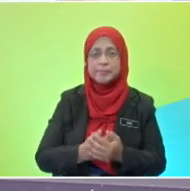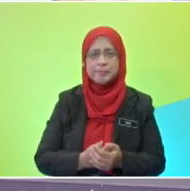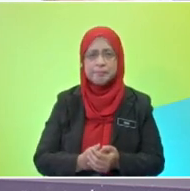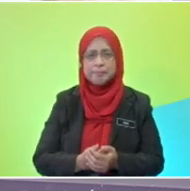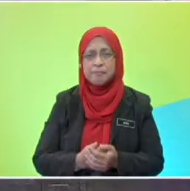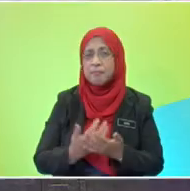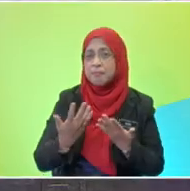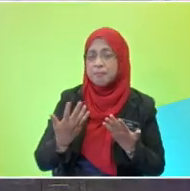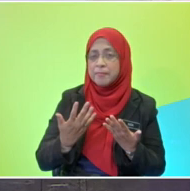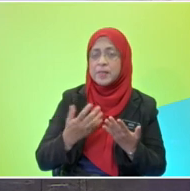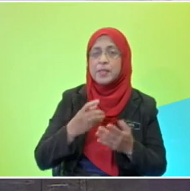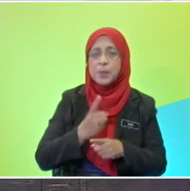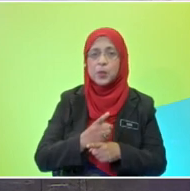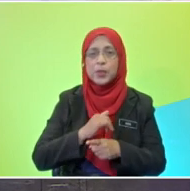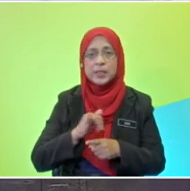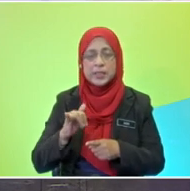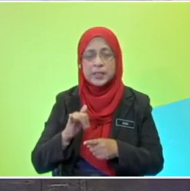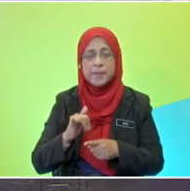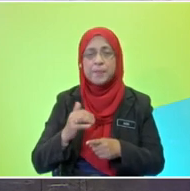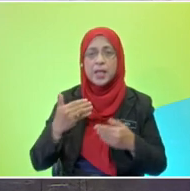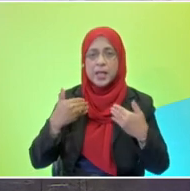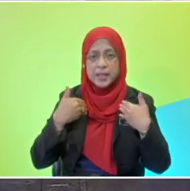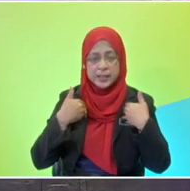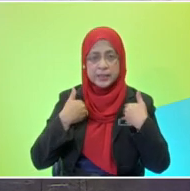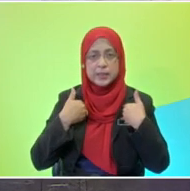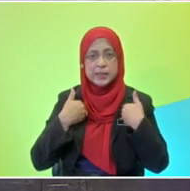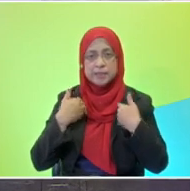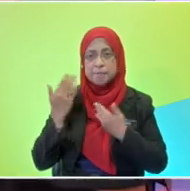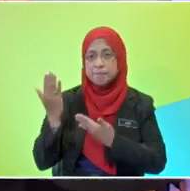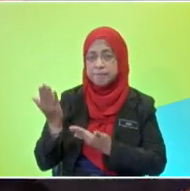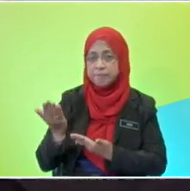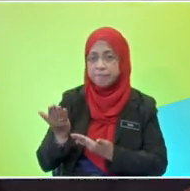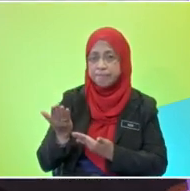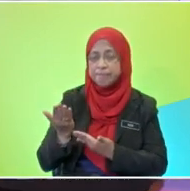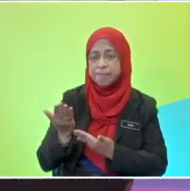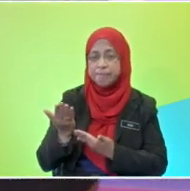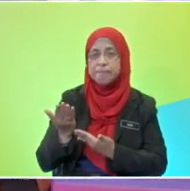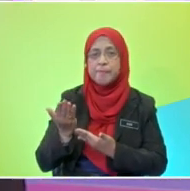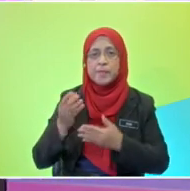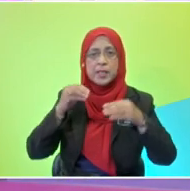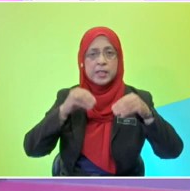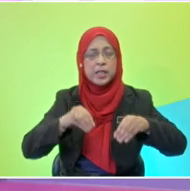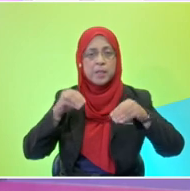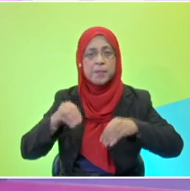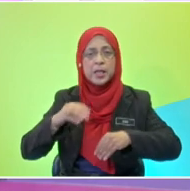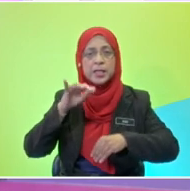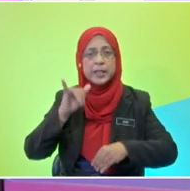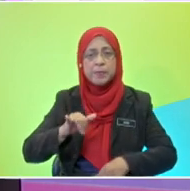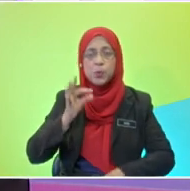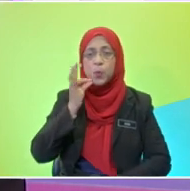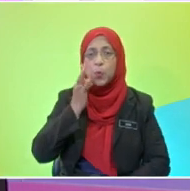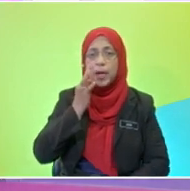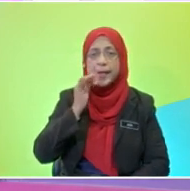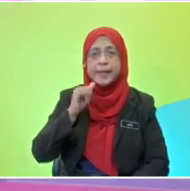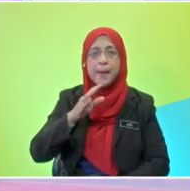Oke Sebenarnya dia ada yaitu tengok yaitu yaitu tanaman dan buah-buahan yang menjadi